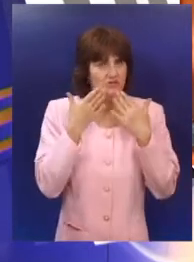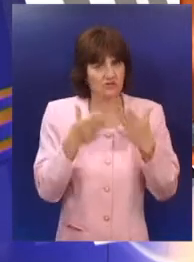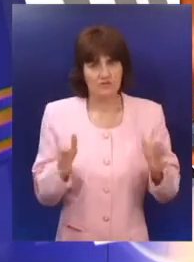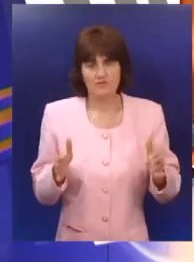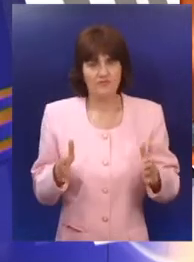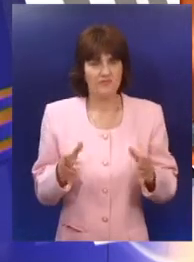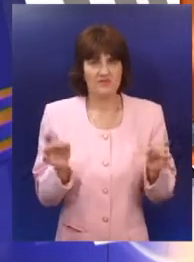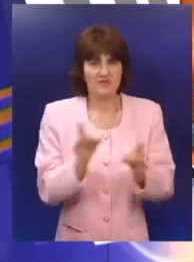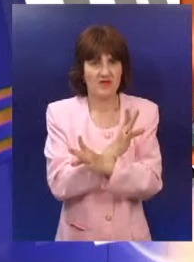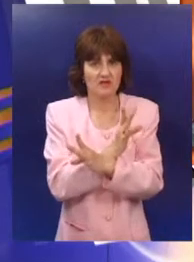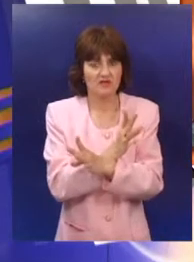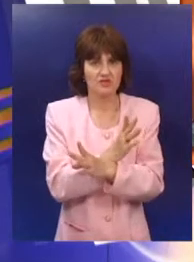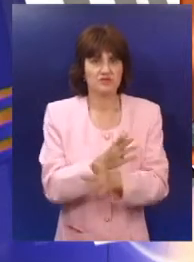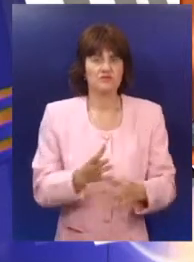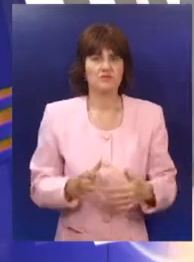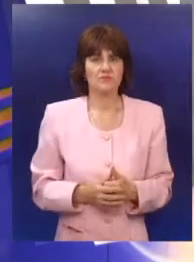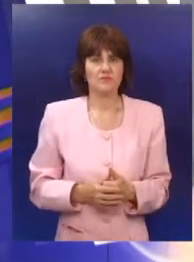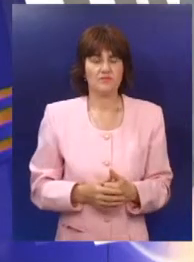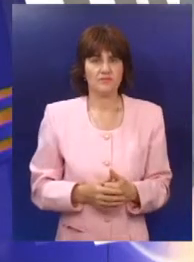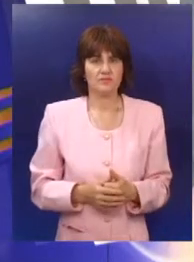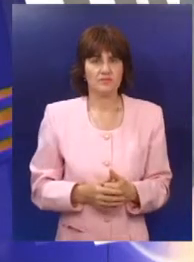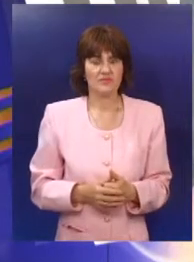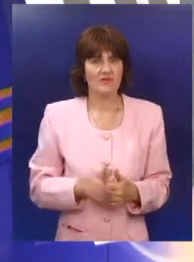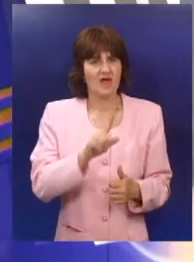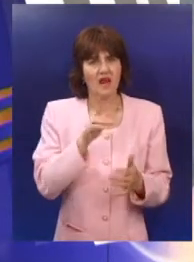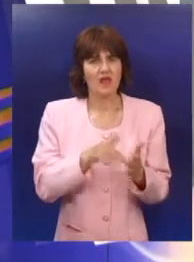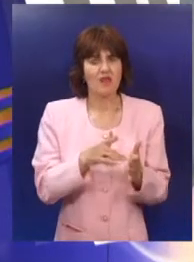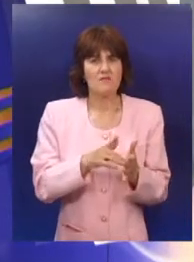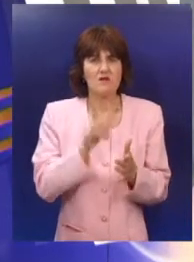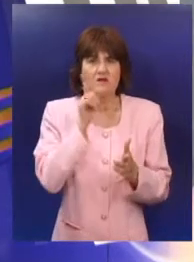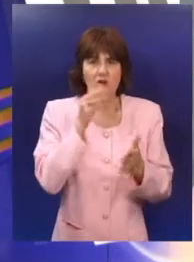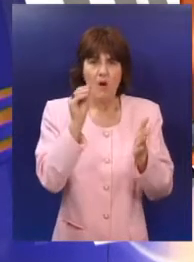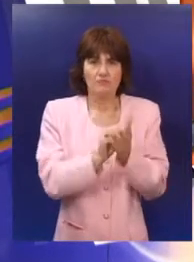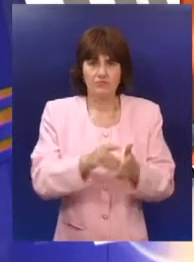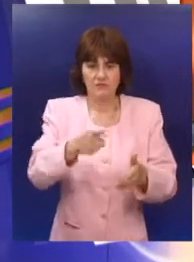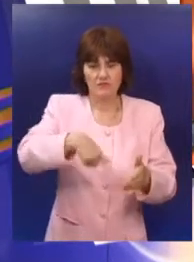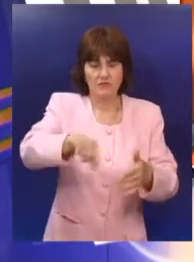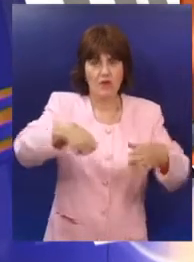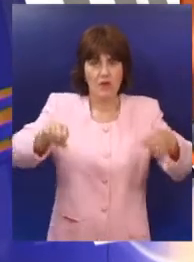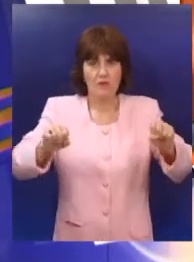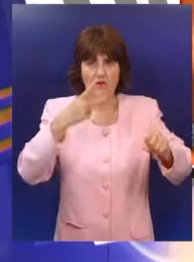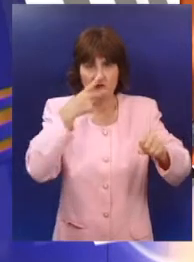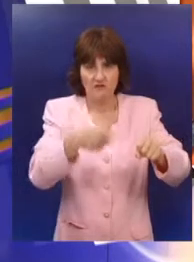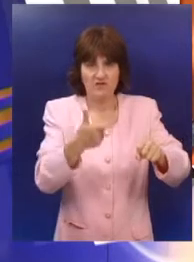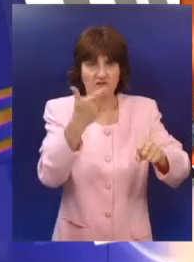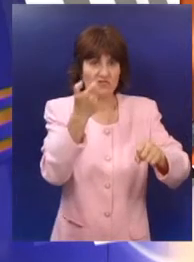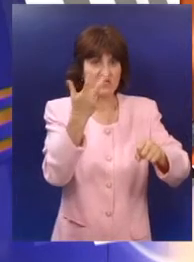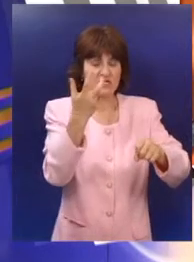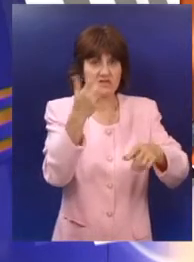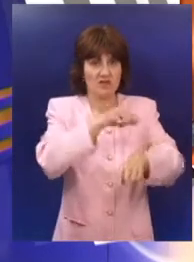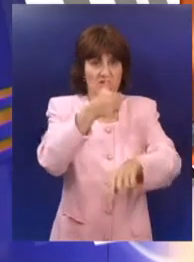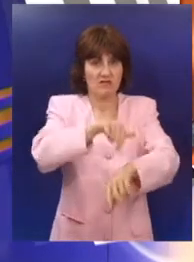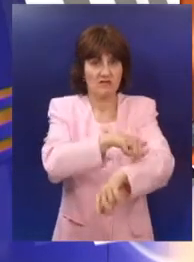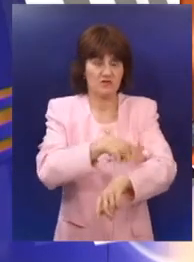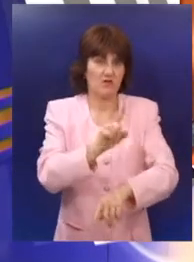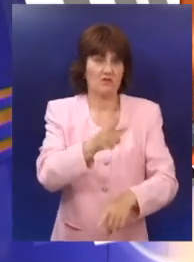fatalnih nesreća gdje ima poginulih, nastradalih. Ne treba voziti onoliko koliko piše na onom satu, jer sad se vozi motori 300 km